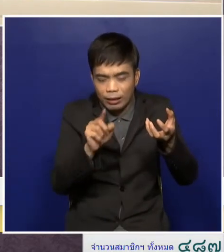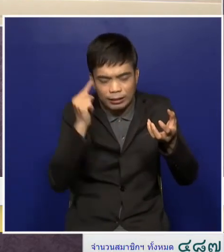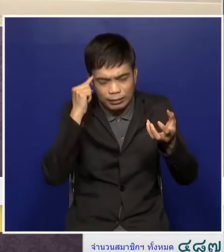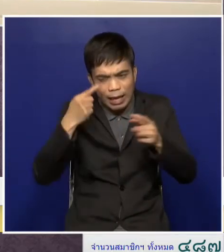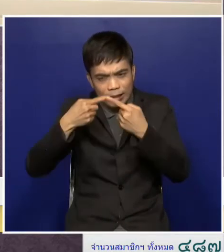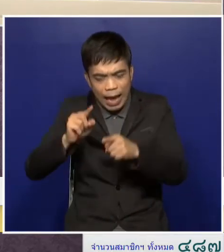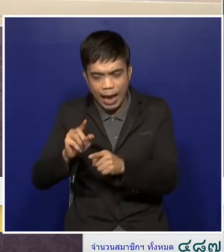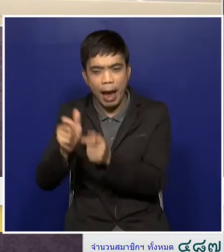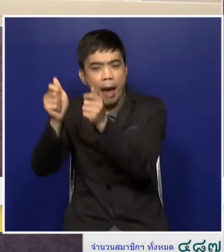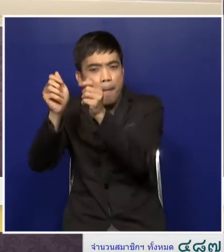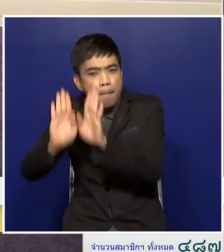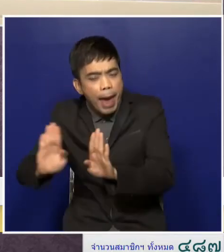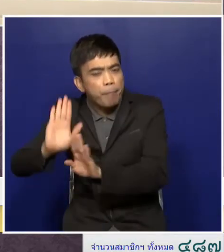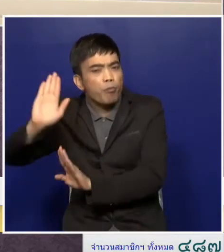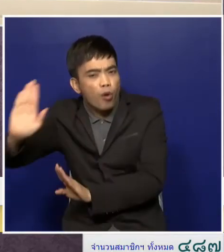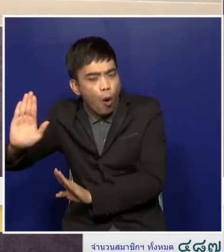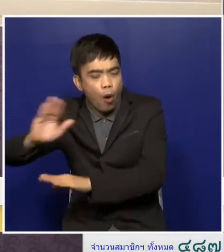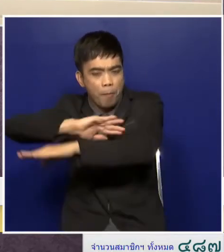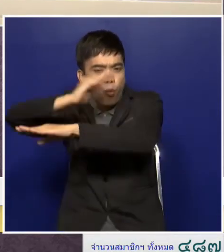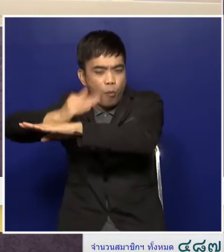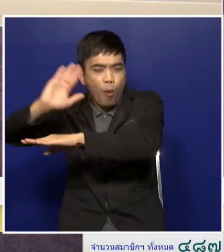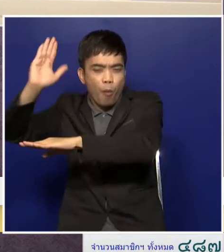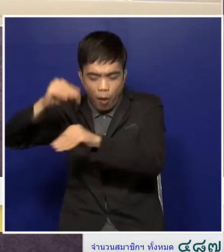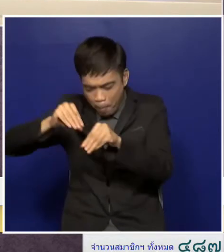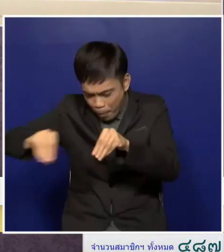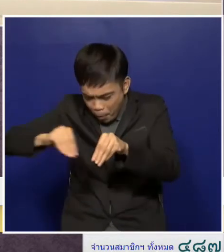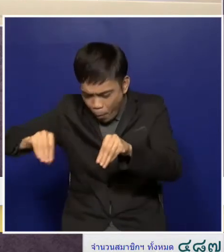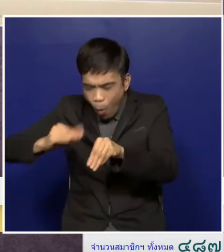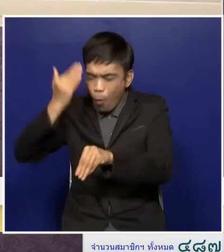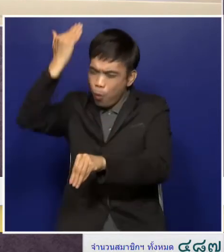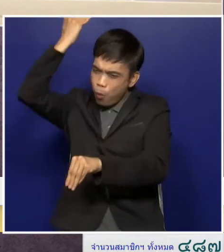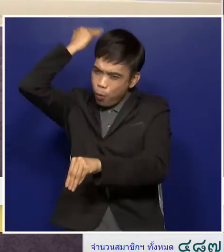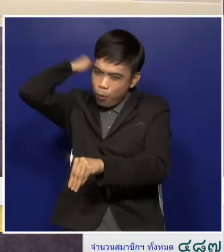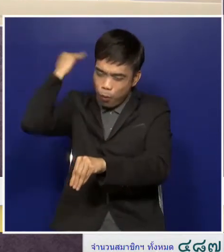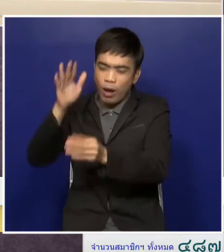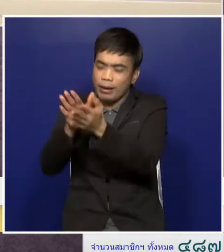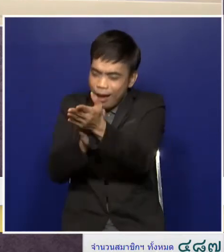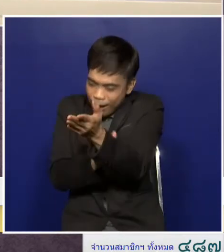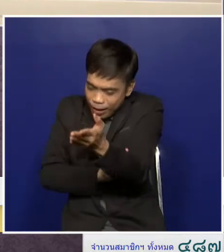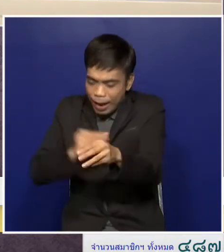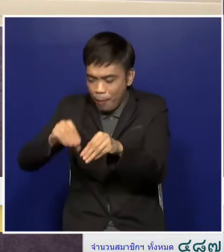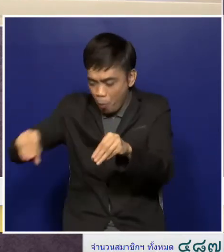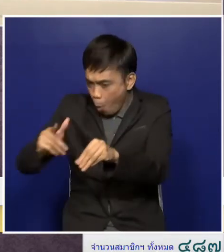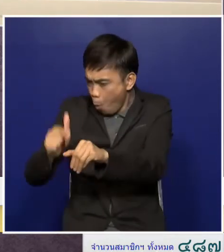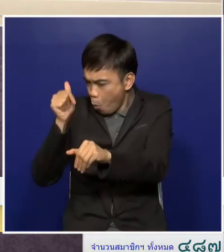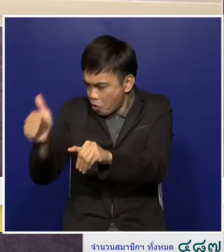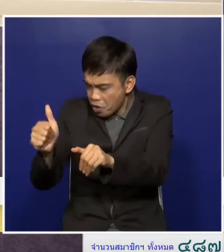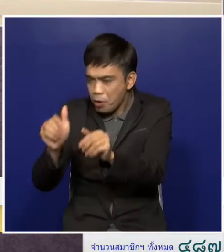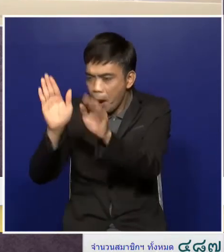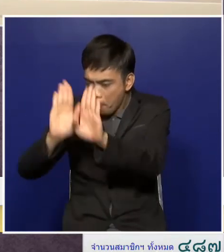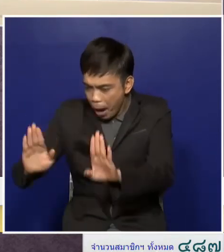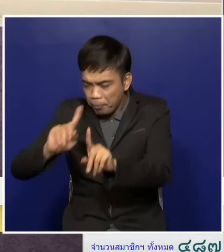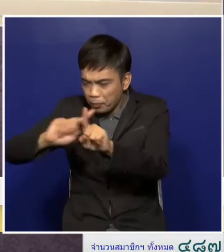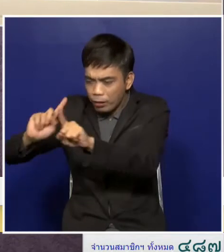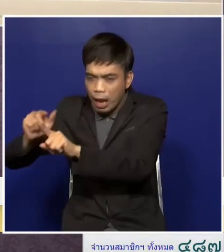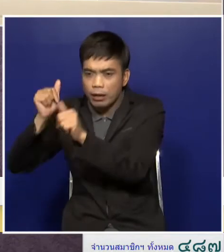เป็น 100 ปี เขา ปูก อั มา หลาย ชั่ว คน เป็น สาย พนธ ที่ ดี แต่ ว่า เขา ปลก ไม่ ได้ หั เพ